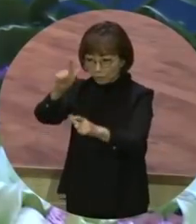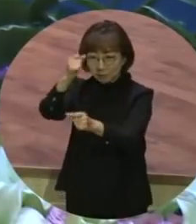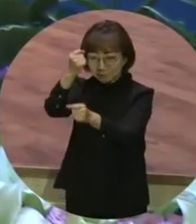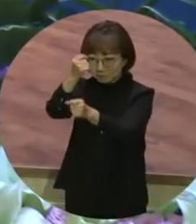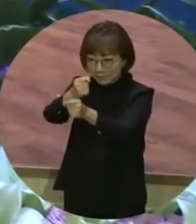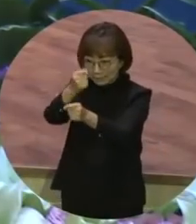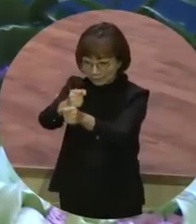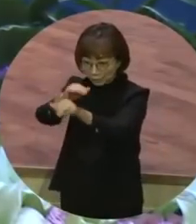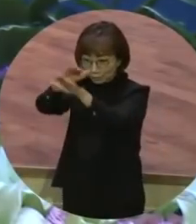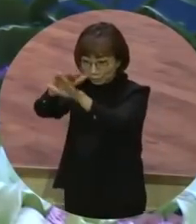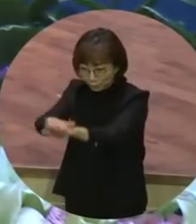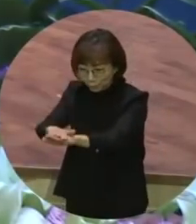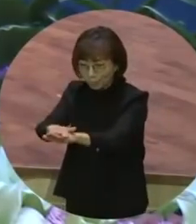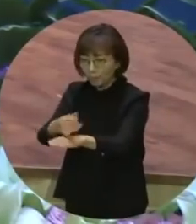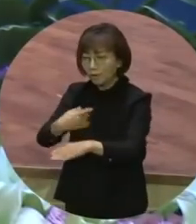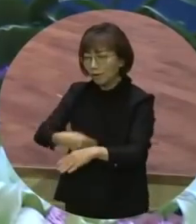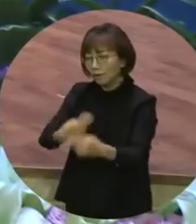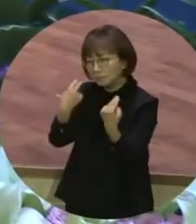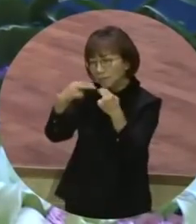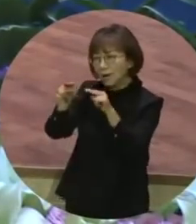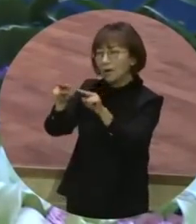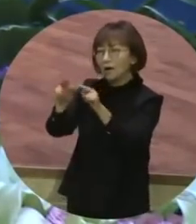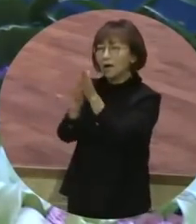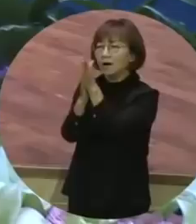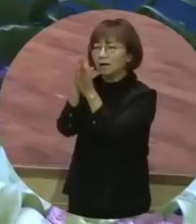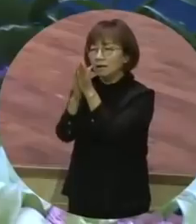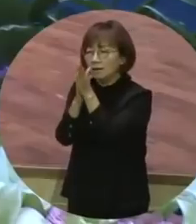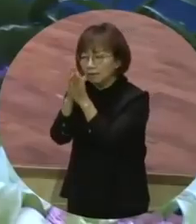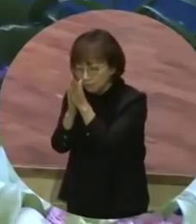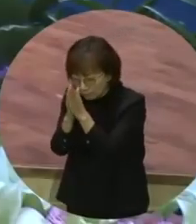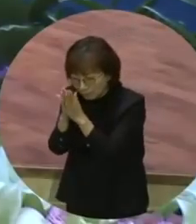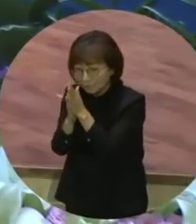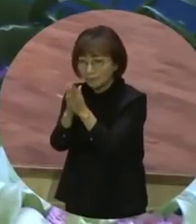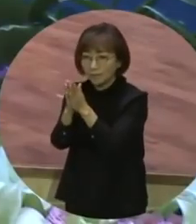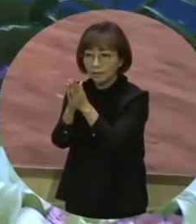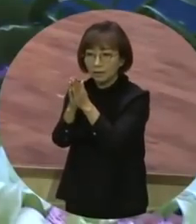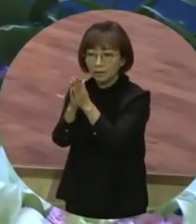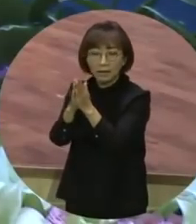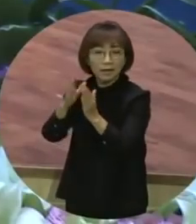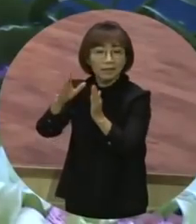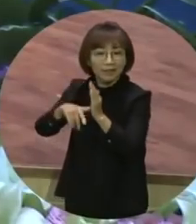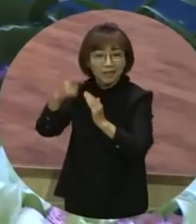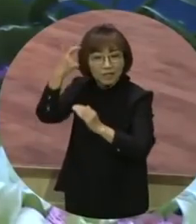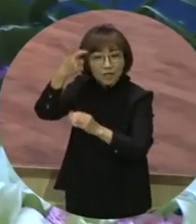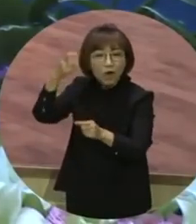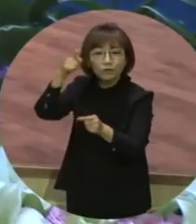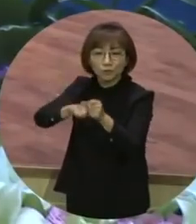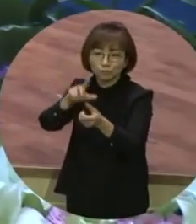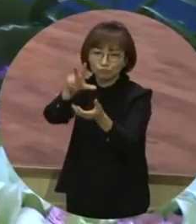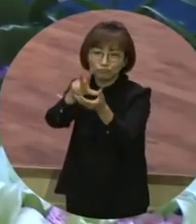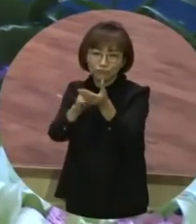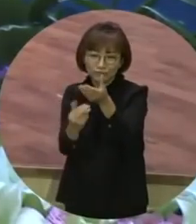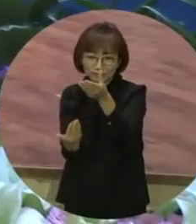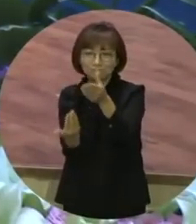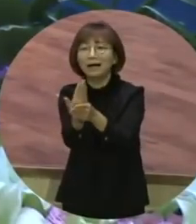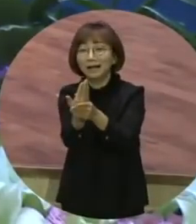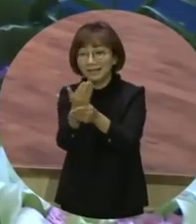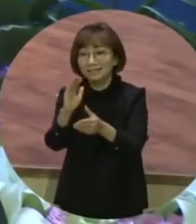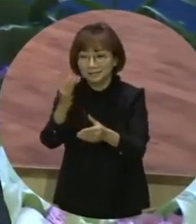아니라, 그것을 쳐다보고 그것을 섬기면 뭐가 오느냐? 영적 문제가 온다니까. 영적 문제가 옵니다.